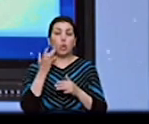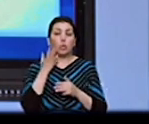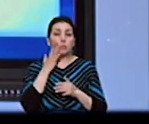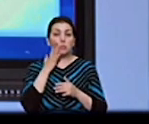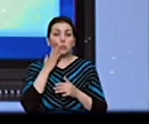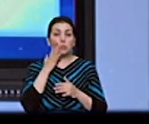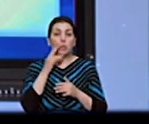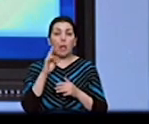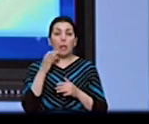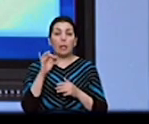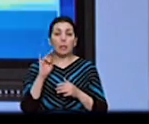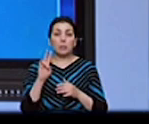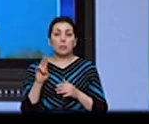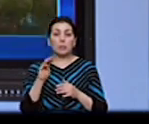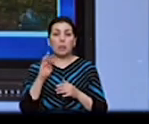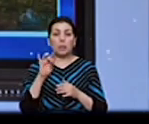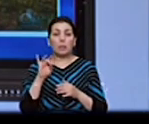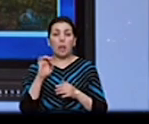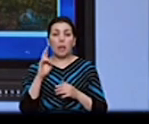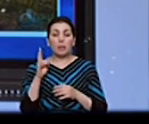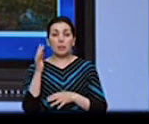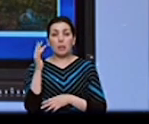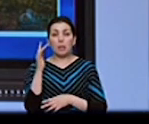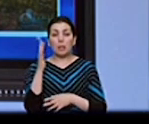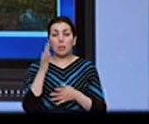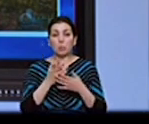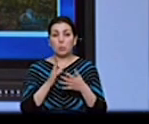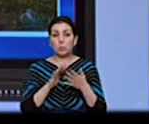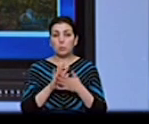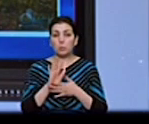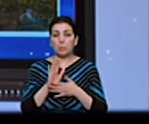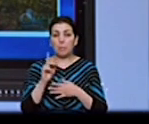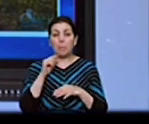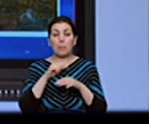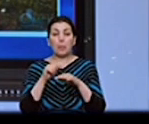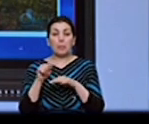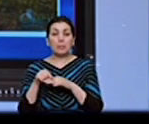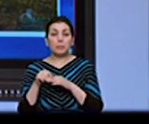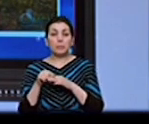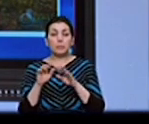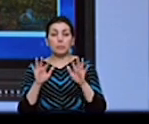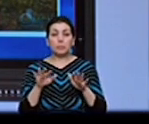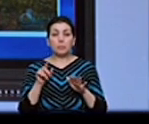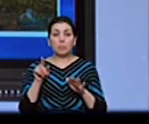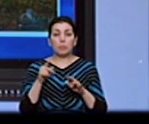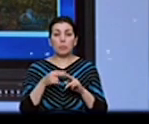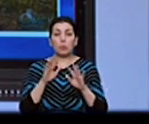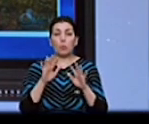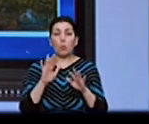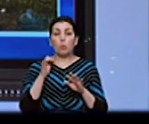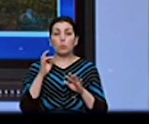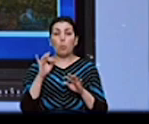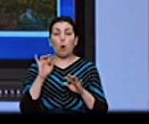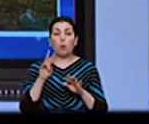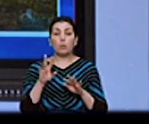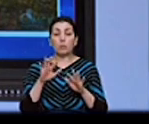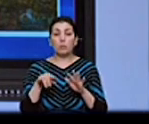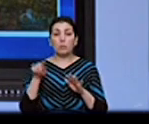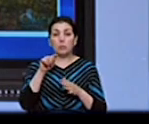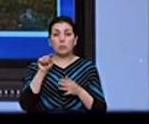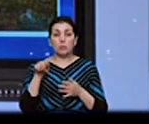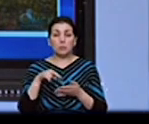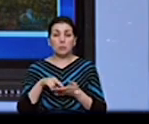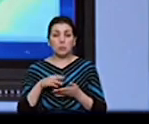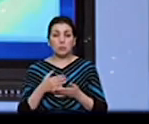yong'oq, qayin, terak kabi daraxtlar o'sadi. Ba'zi joylarda ular o'rmonlarni hosil qilar ekan.